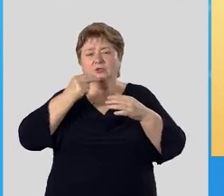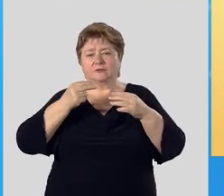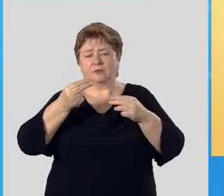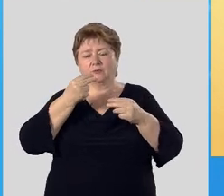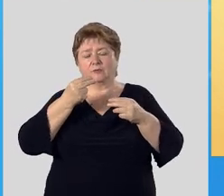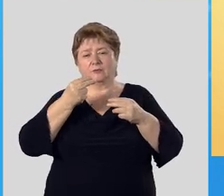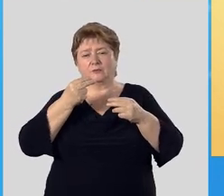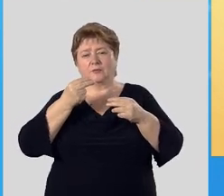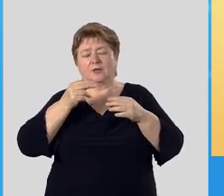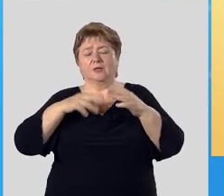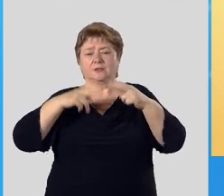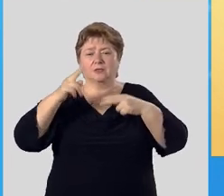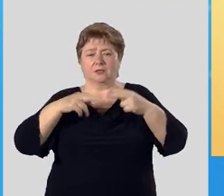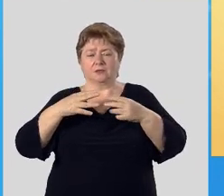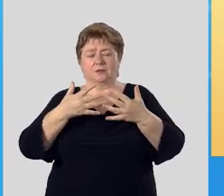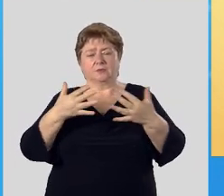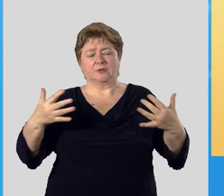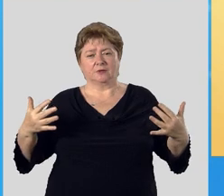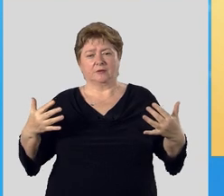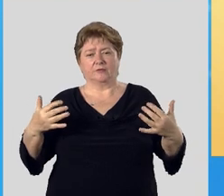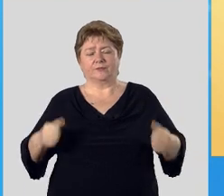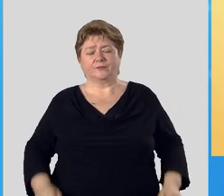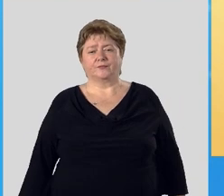продуктов строительных материалов